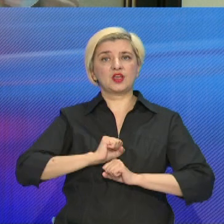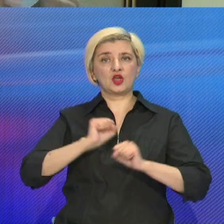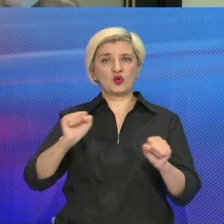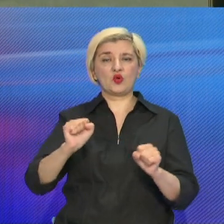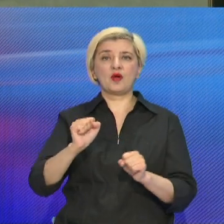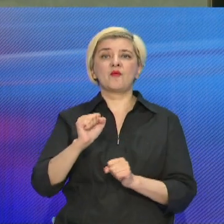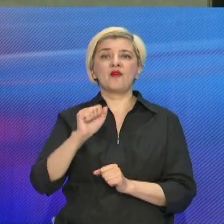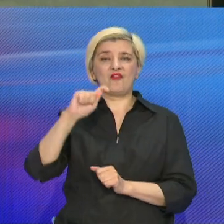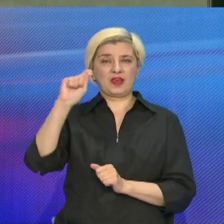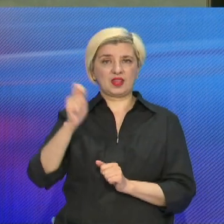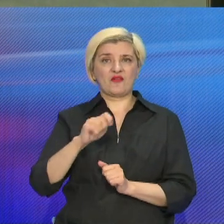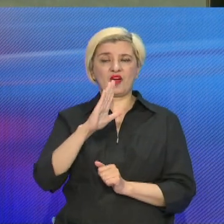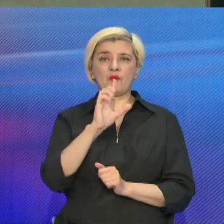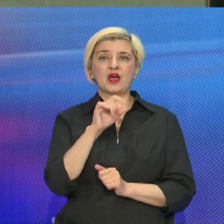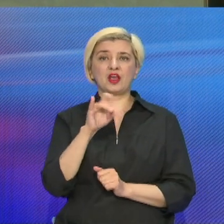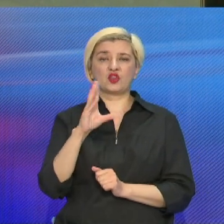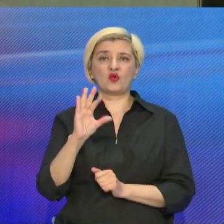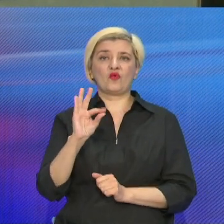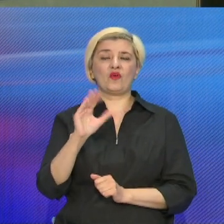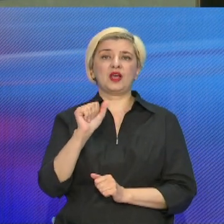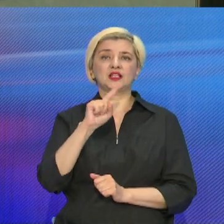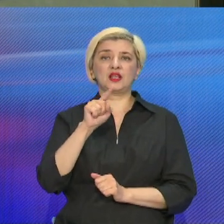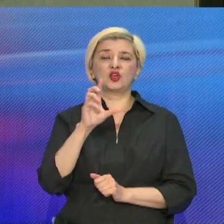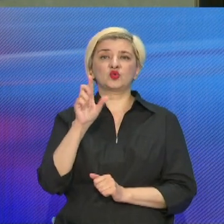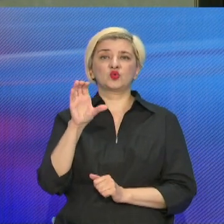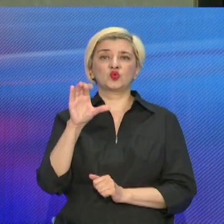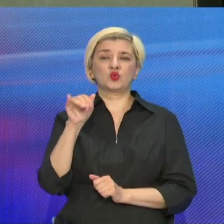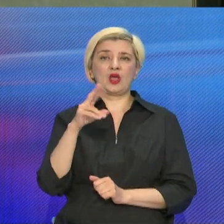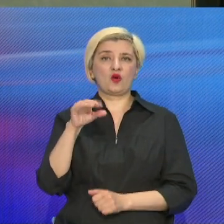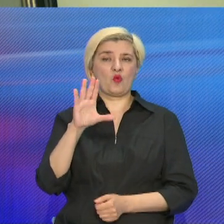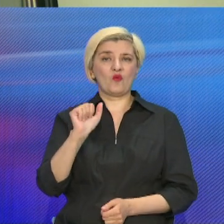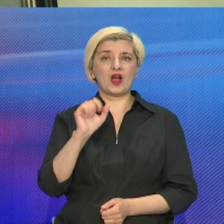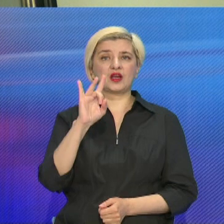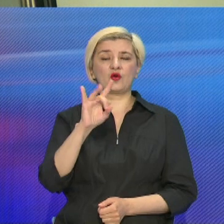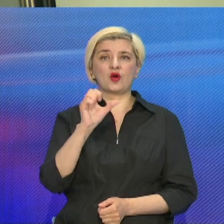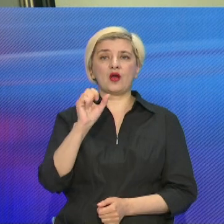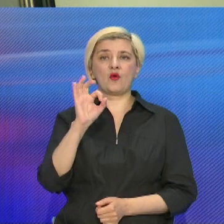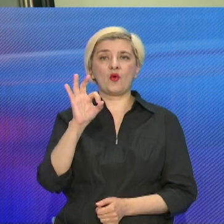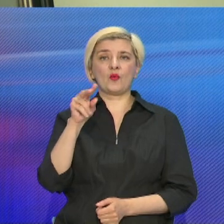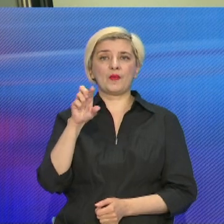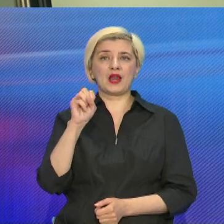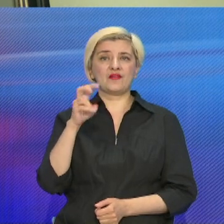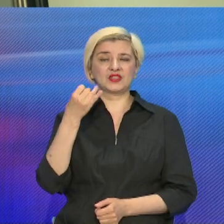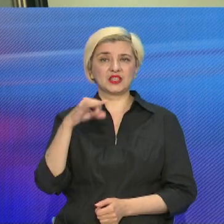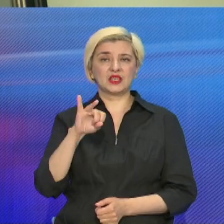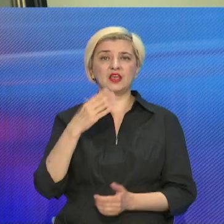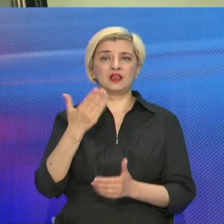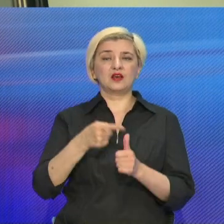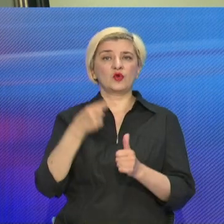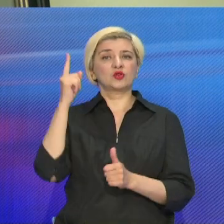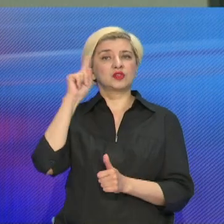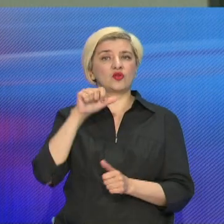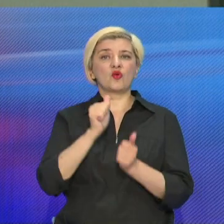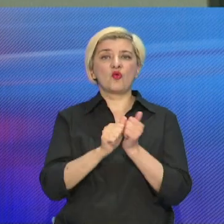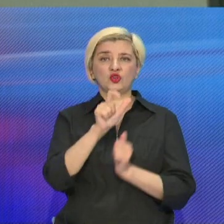войны. Валентина Баранова, Зинаида Судакова, Рыгор Абялевский – их имены ведая каждый гродинец. На фотографиях яны –